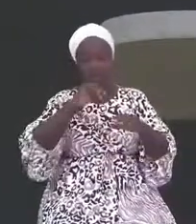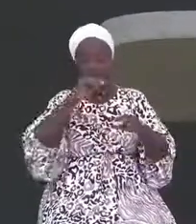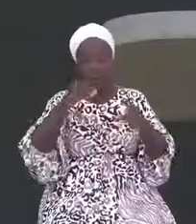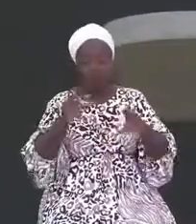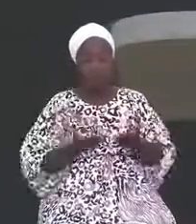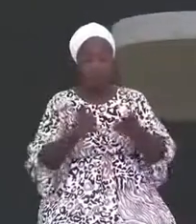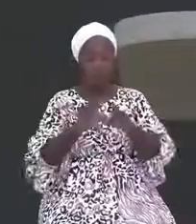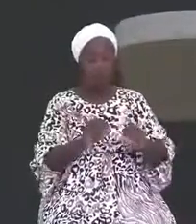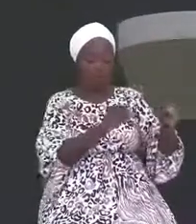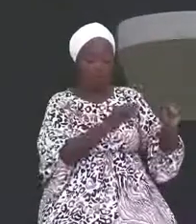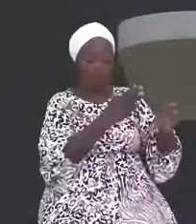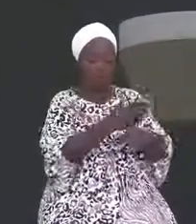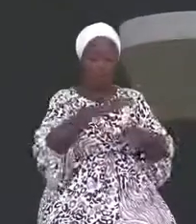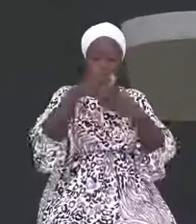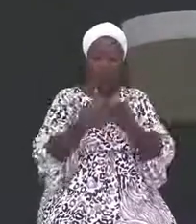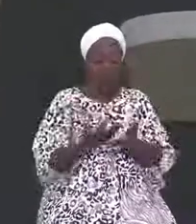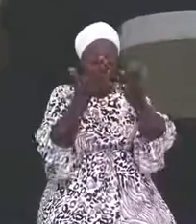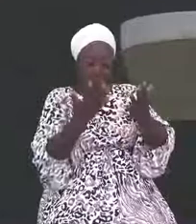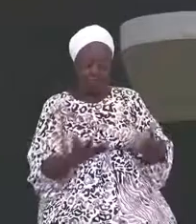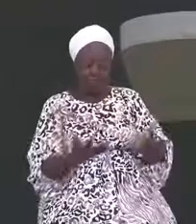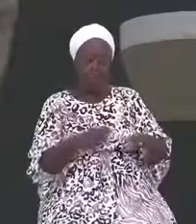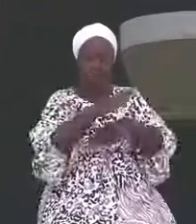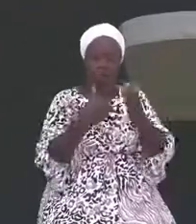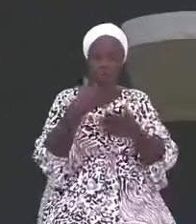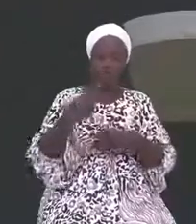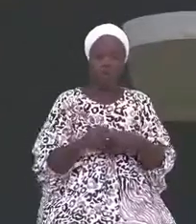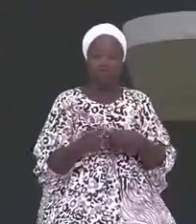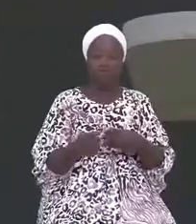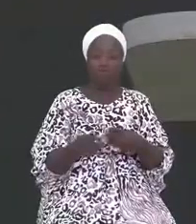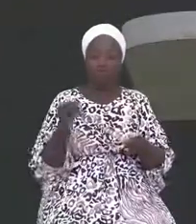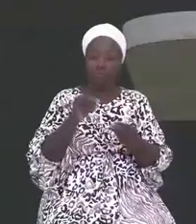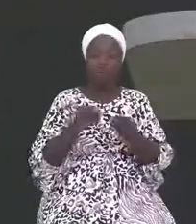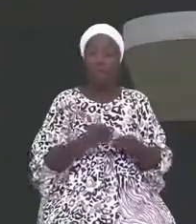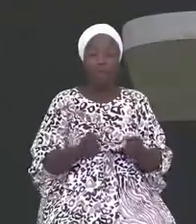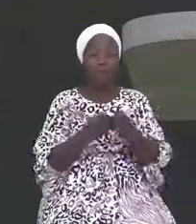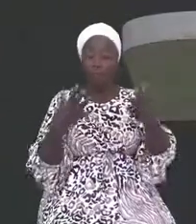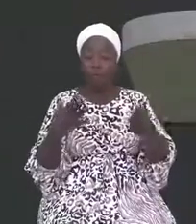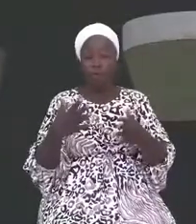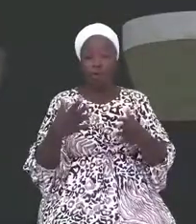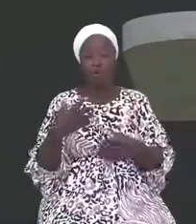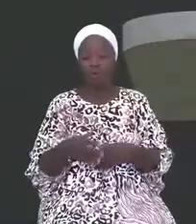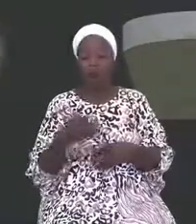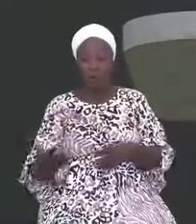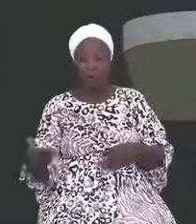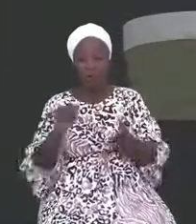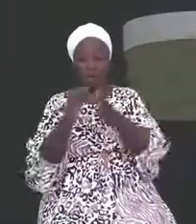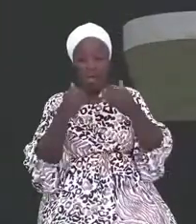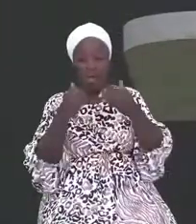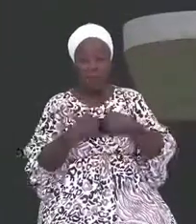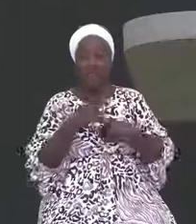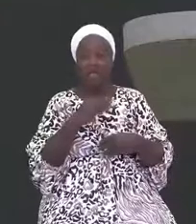le poids, tous les colis, tout ce qui est, toutes les choses qui encombraient sa